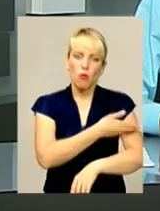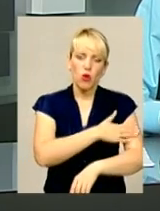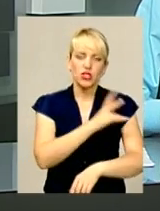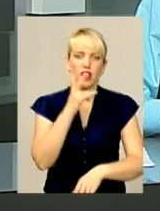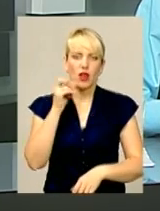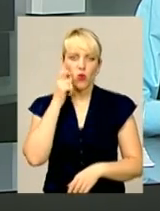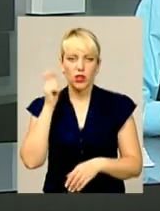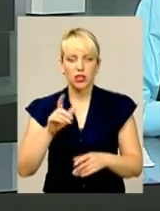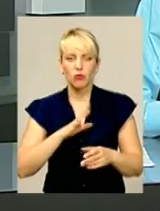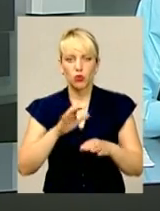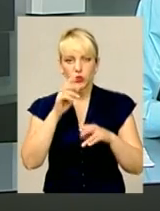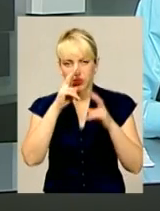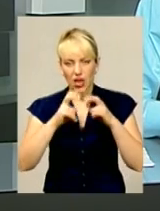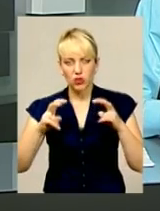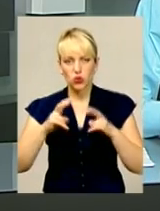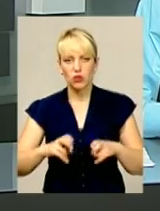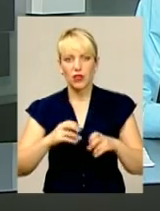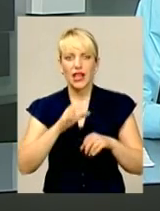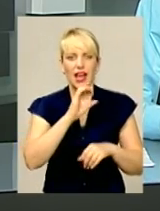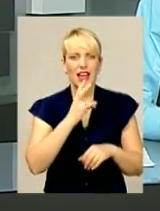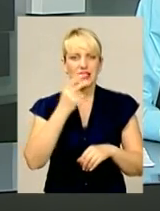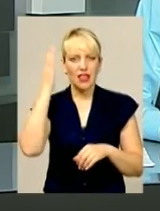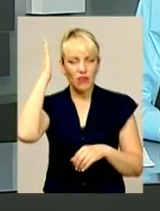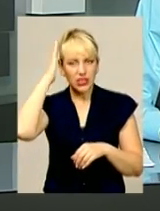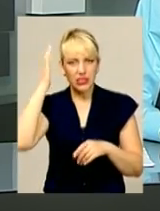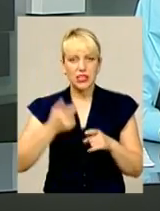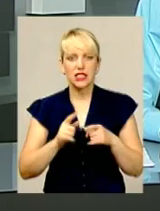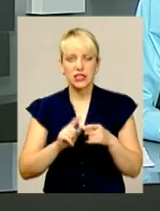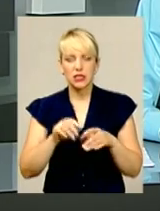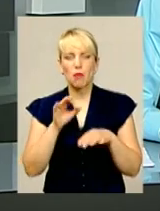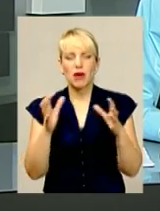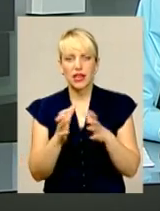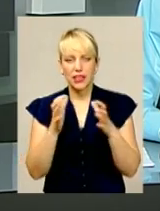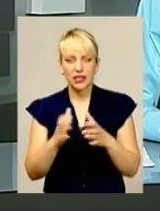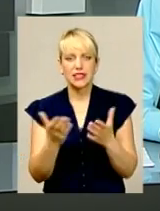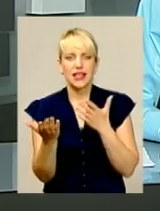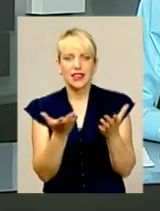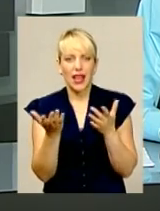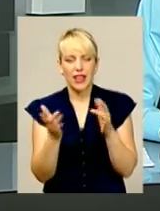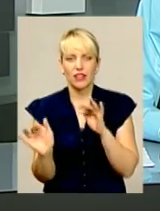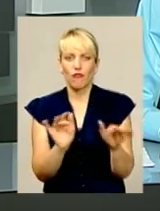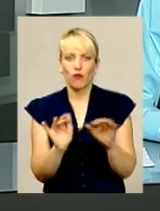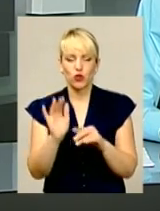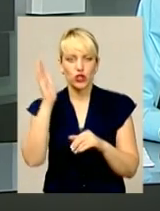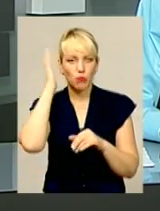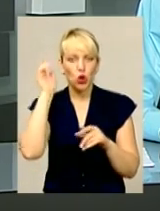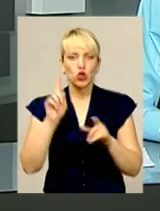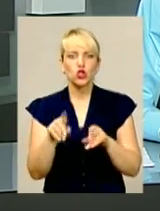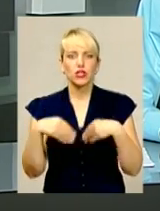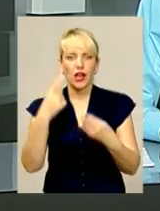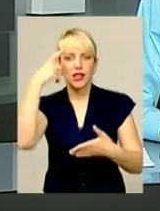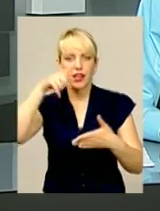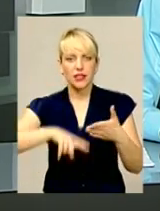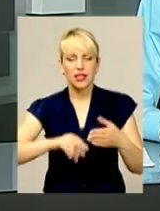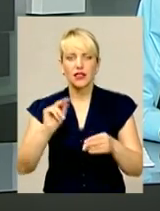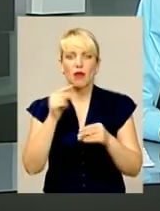в Олександра енцефалопатію складної генези. Однак у нього збереглися деякі функції кори головного мозку, що дає надію на